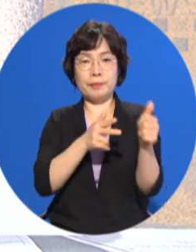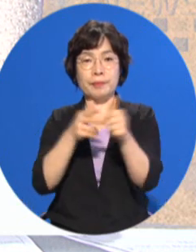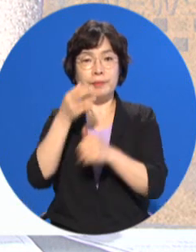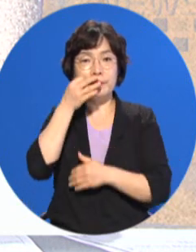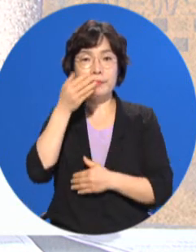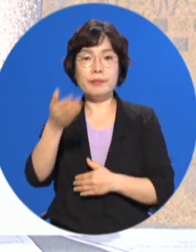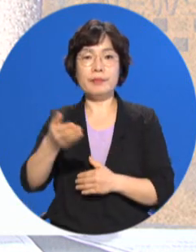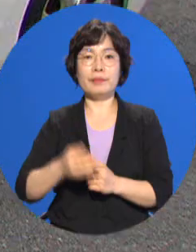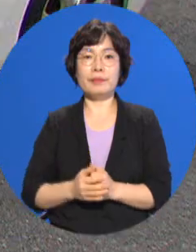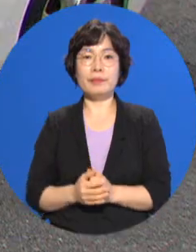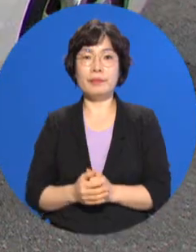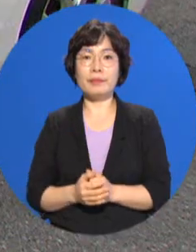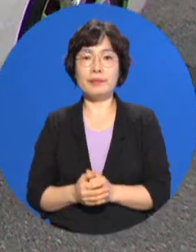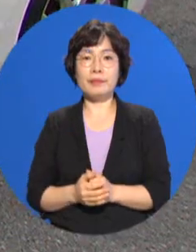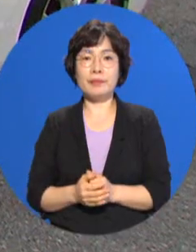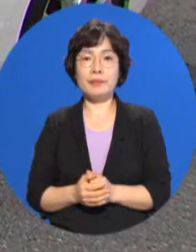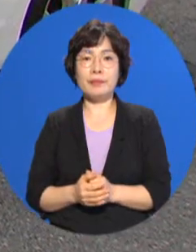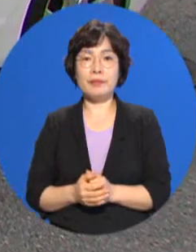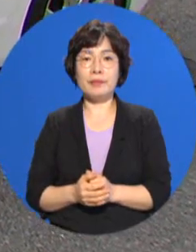취재했습니다.